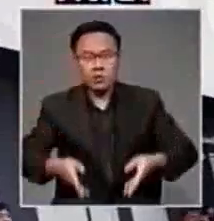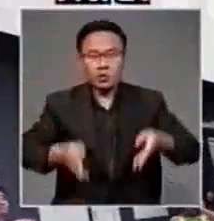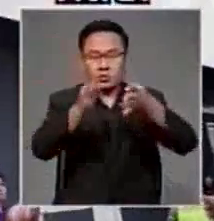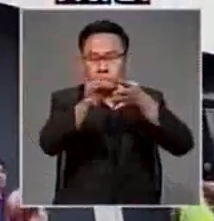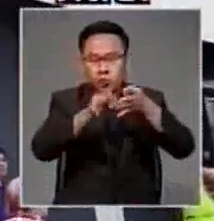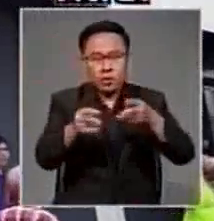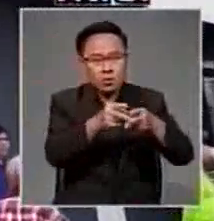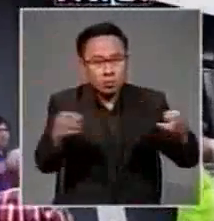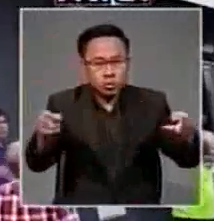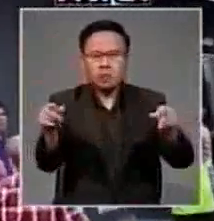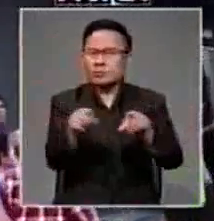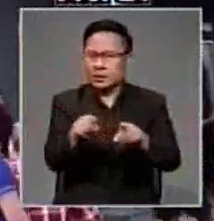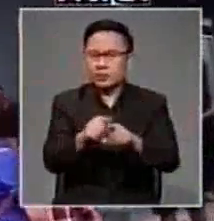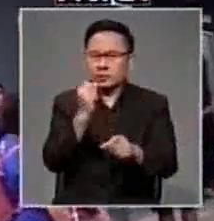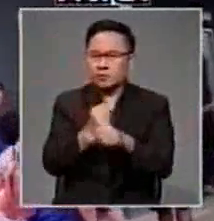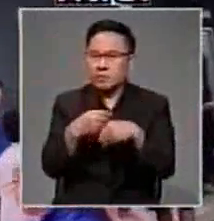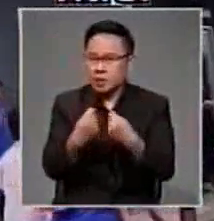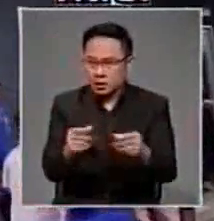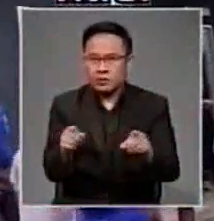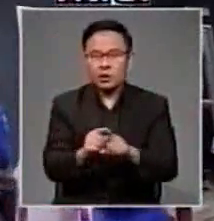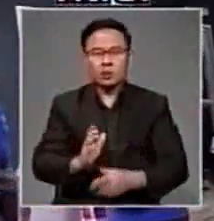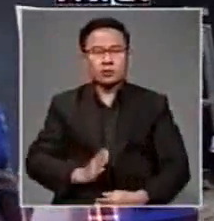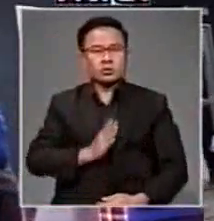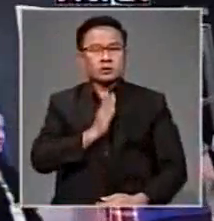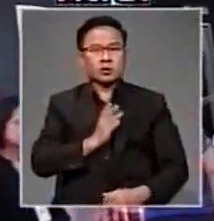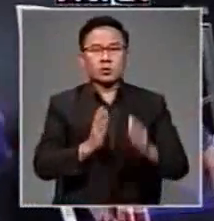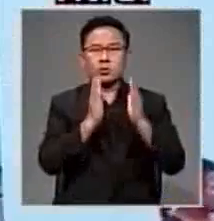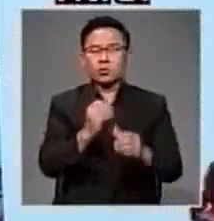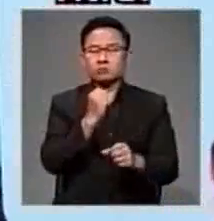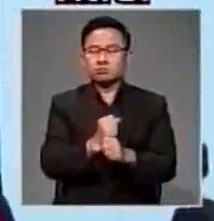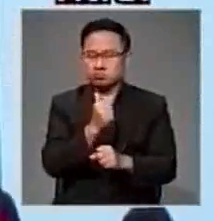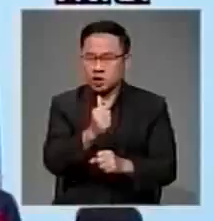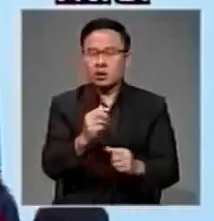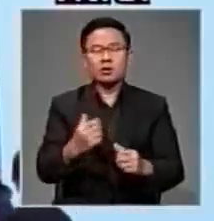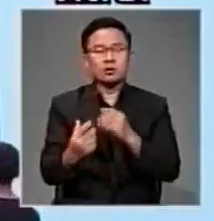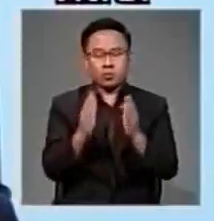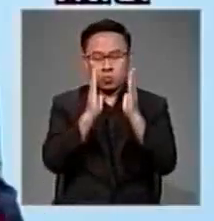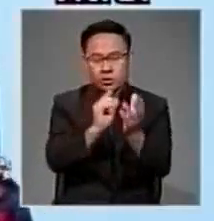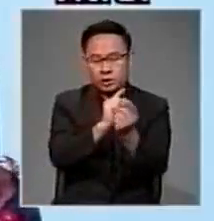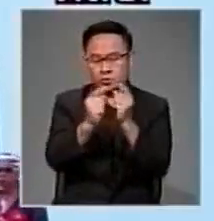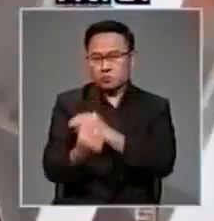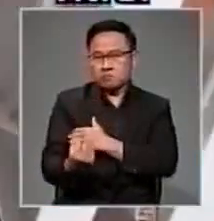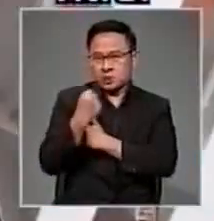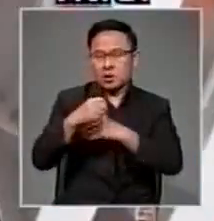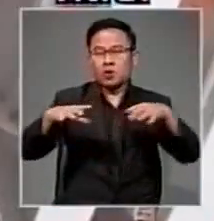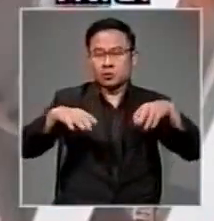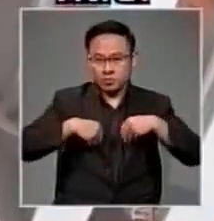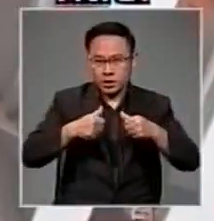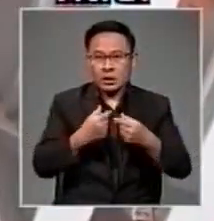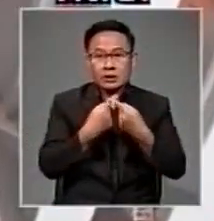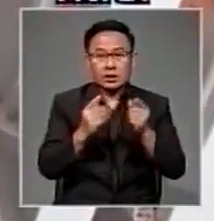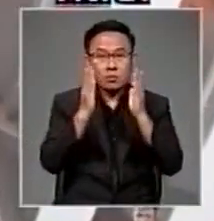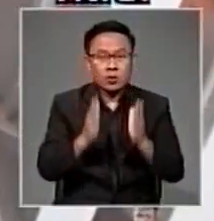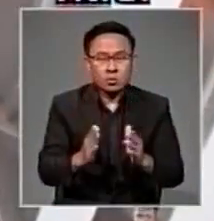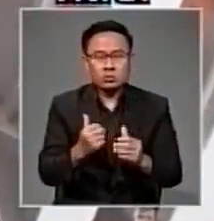แผ่นดินนะครับเหมือนบ้านจัดสรรเหมือนอาคารคอนโดด ีๆเหมือนทาวน์เฮาส์เลยค่ะ เหมือนทาวน์เฮาส์ดีๆนะครับนะคร ับ ศักดิ์ศรีของมนุษย์ที่อยู่สังคม